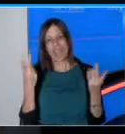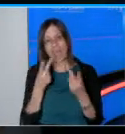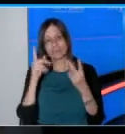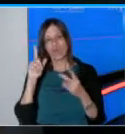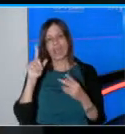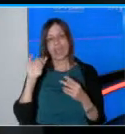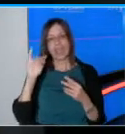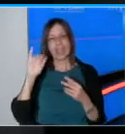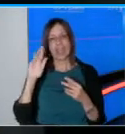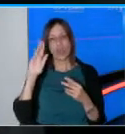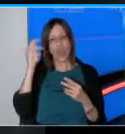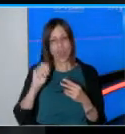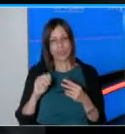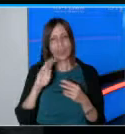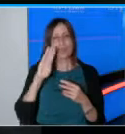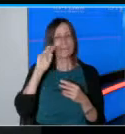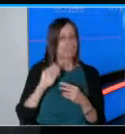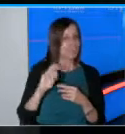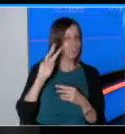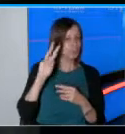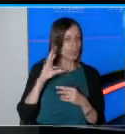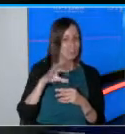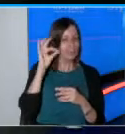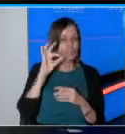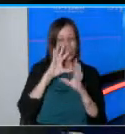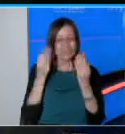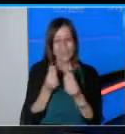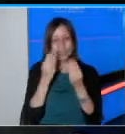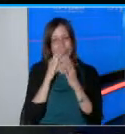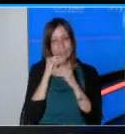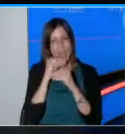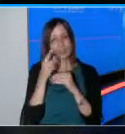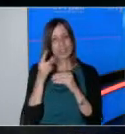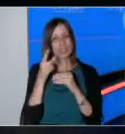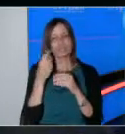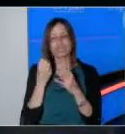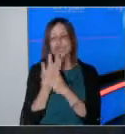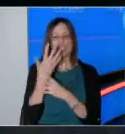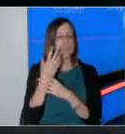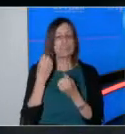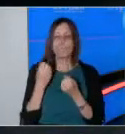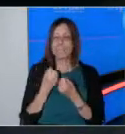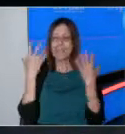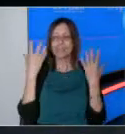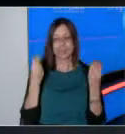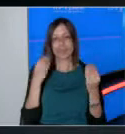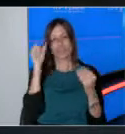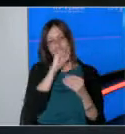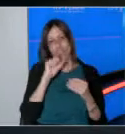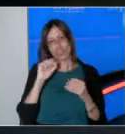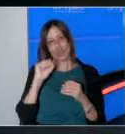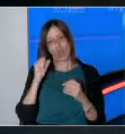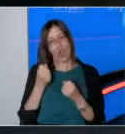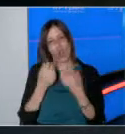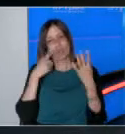לירון בן שמעון, אם תחפשו את לירון בן שמעון, תגלו את כל הדברים האלה שדיברנו עליהם ועוד, היא יוצרת מדהימה, והיא תכף תשיר לכם את אור. אני אומר לכם